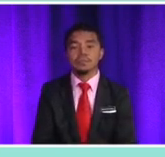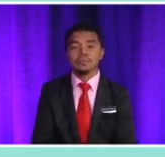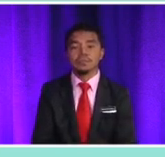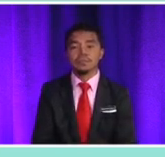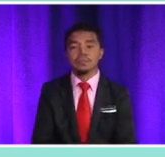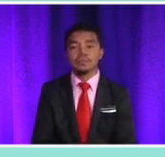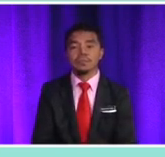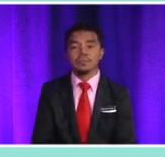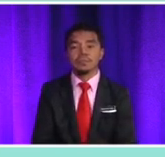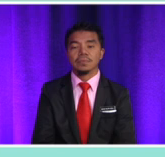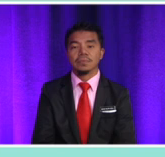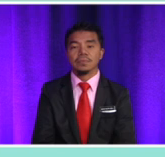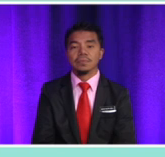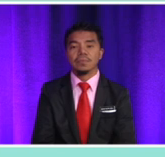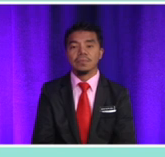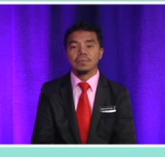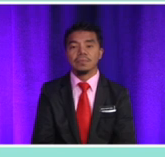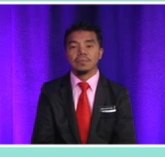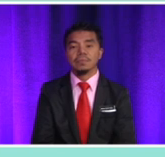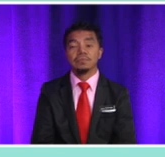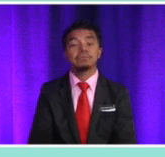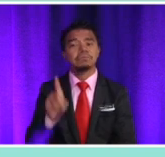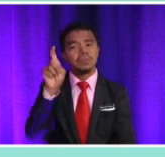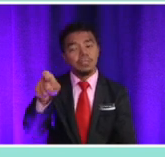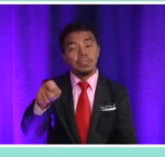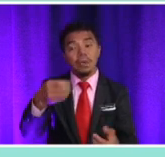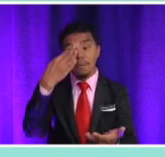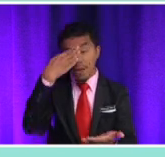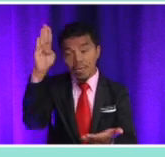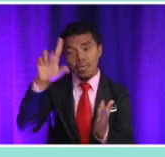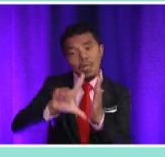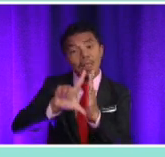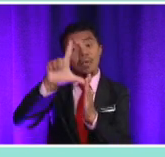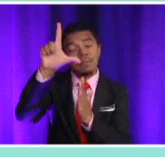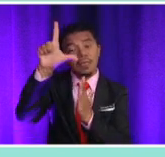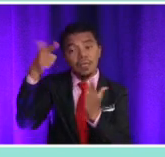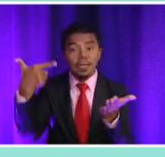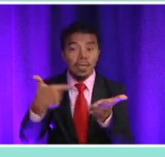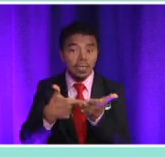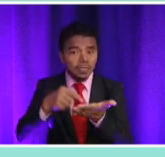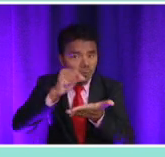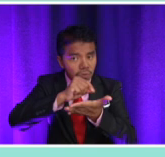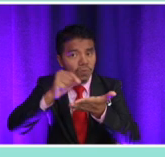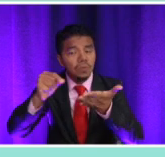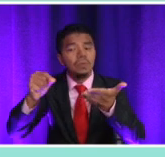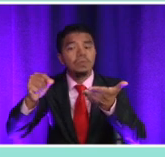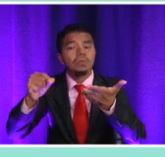beri keterangan berdasarkan maklumat tadi Nah ini cari jawaban yang diberikan